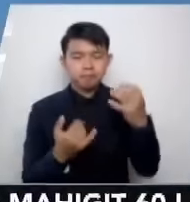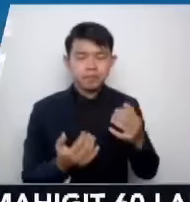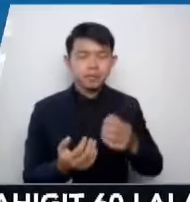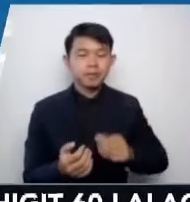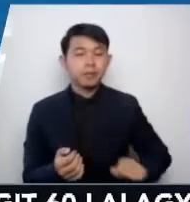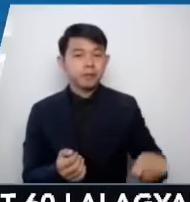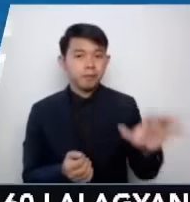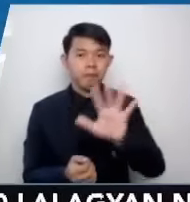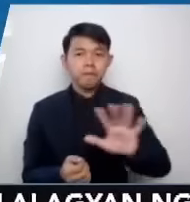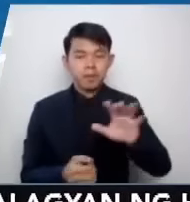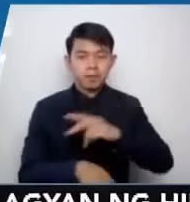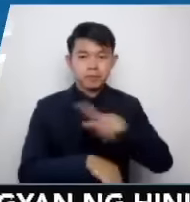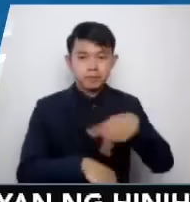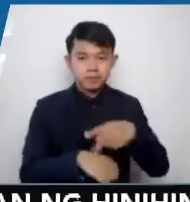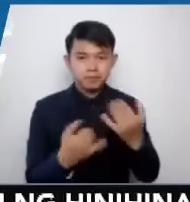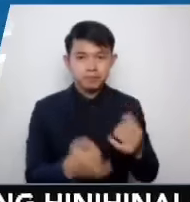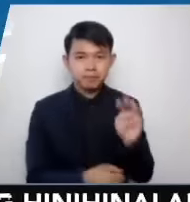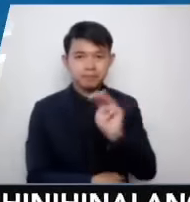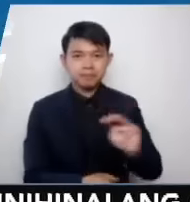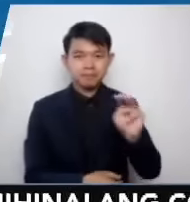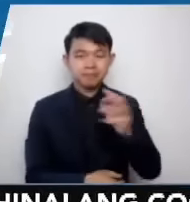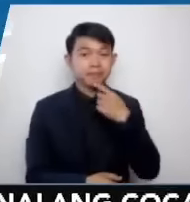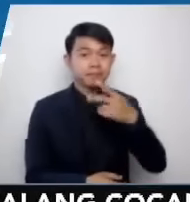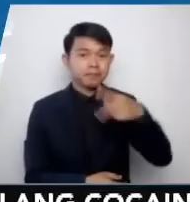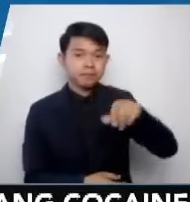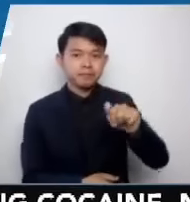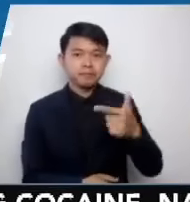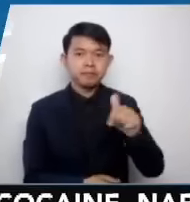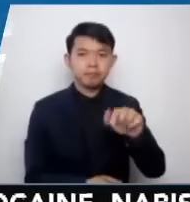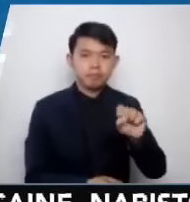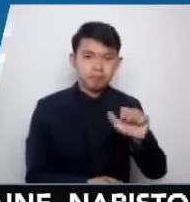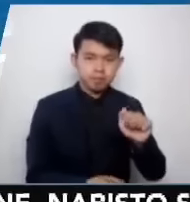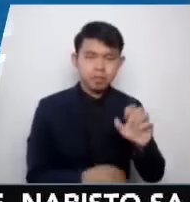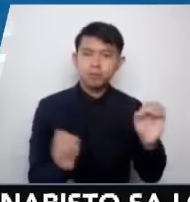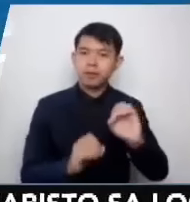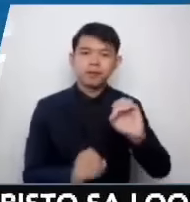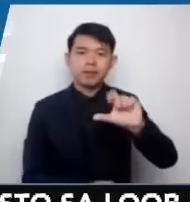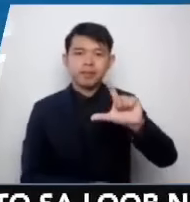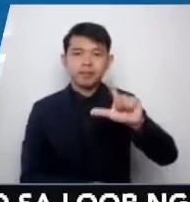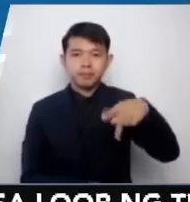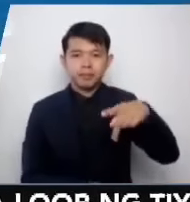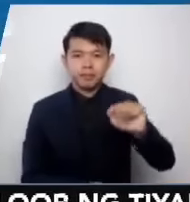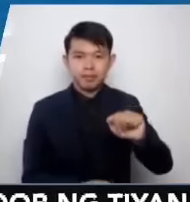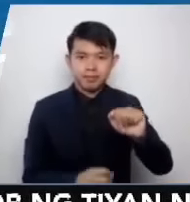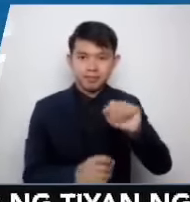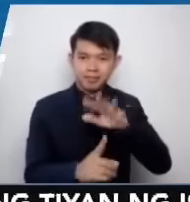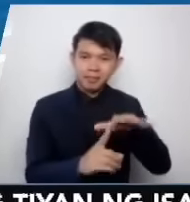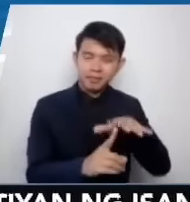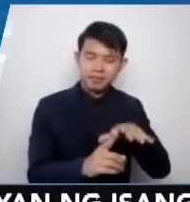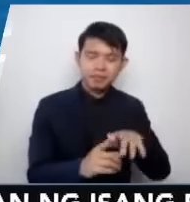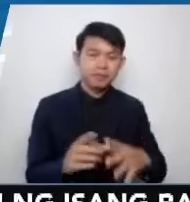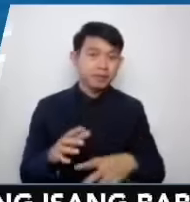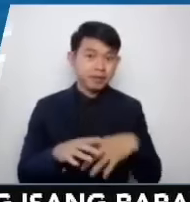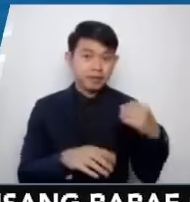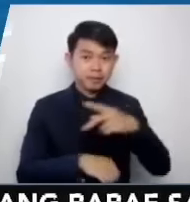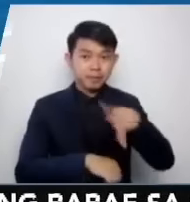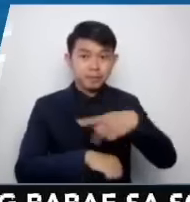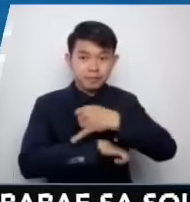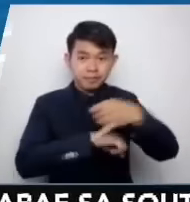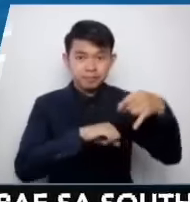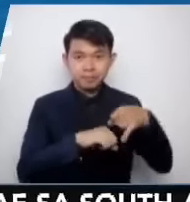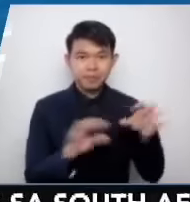Ayon sa PAGASA, wala tayong binabantayang low pressure area o bagyo sa loob o labas ng Philippine Area of